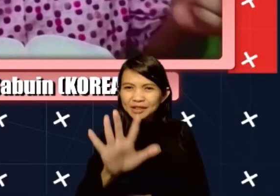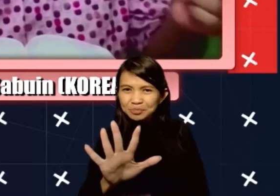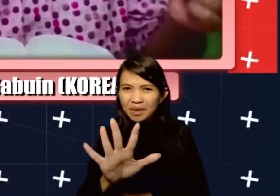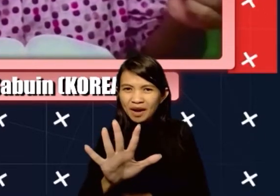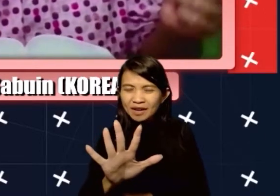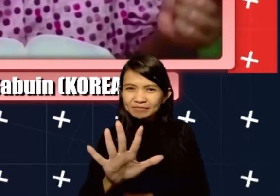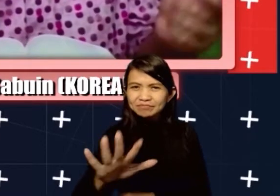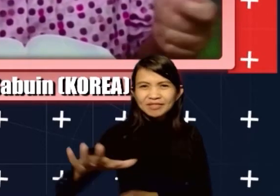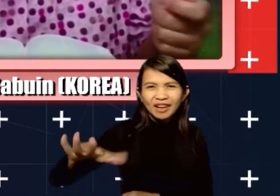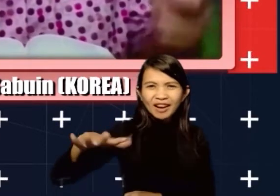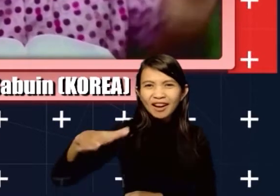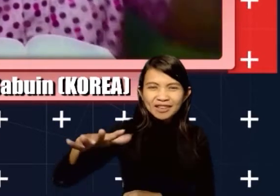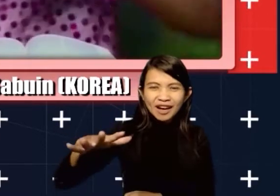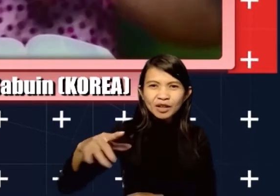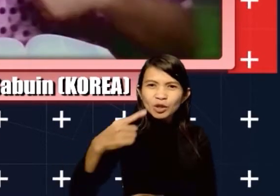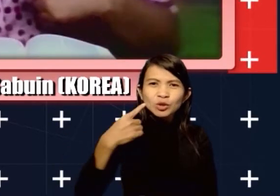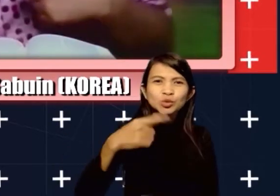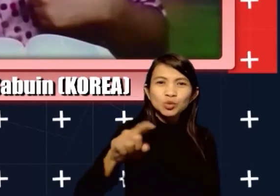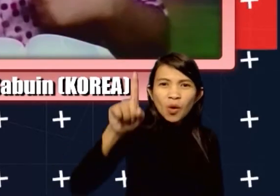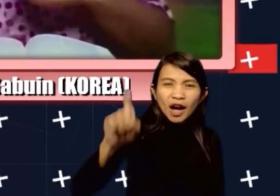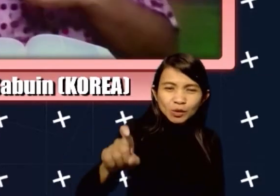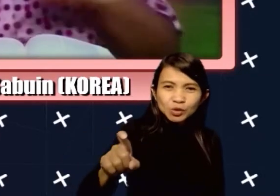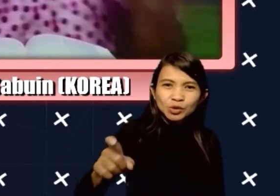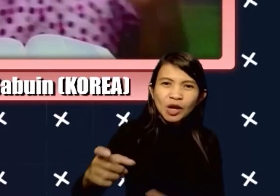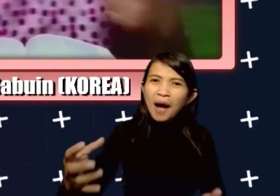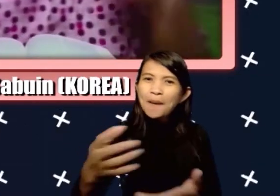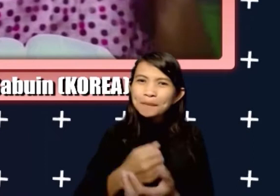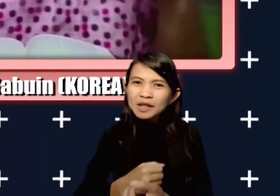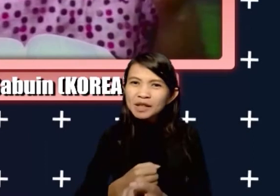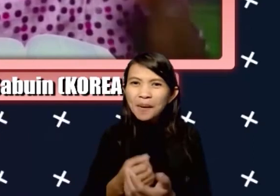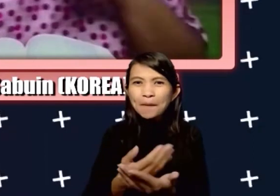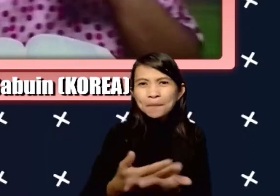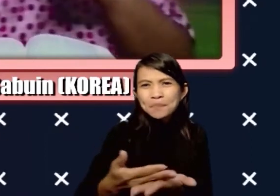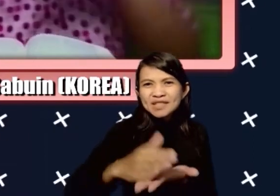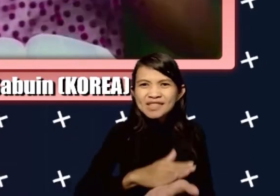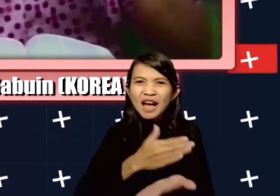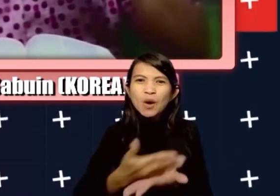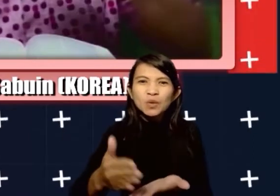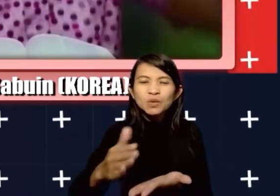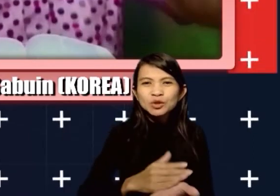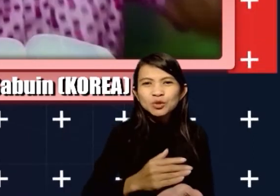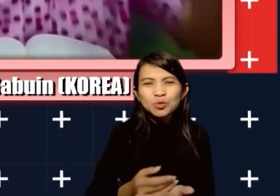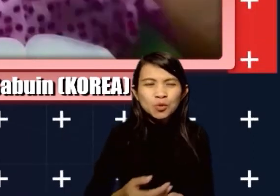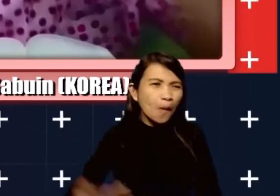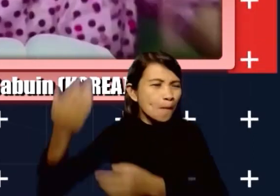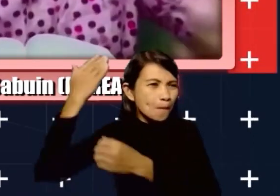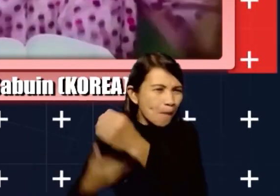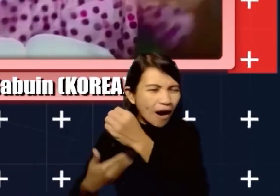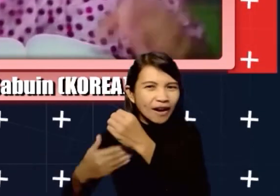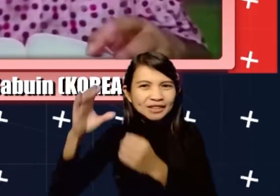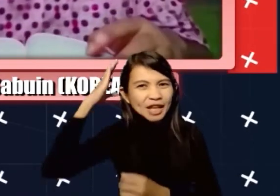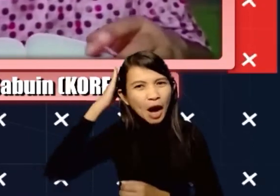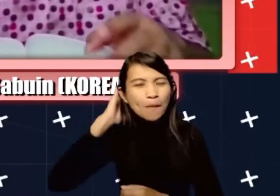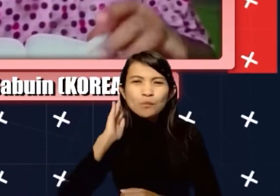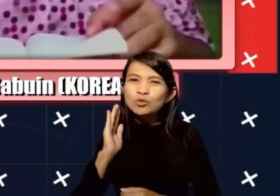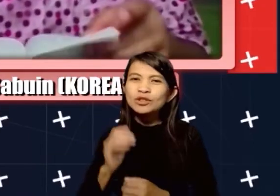pisau cukur, lalu harus pangkas dia punya rambut dan lain sebagainya, dan jenggot, lalu kemudian ini maknanya dikasih